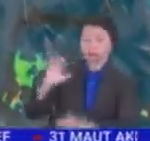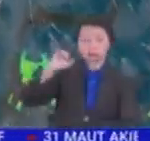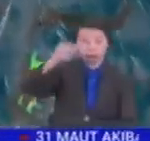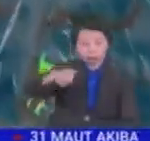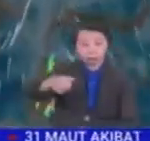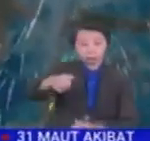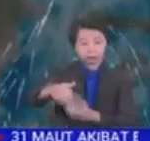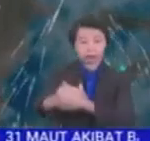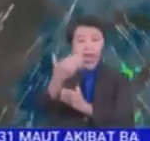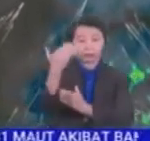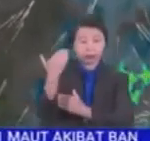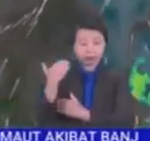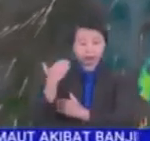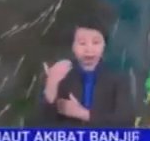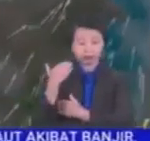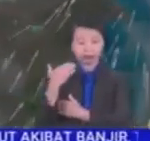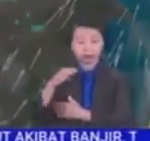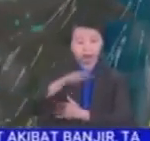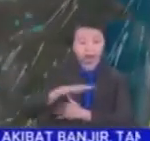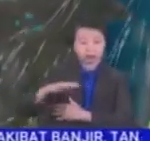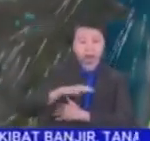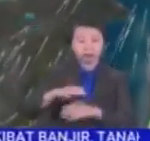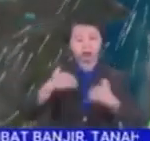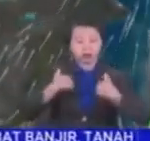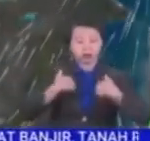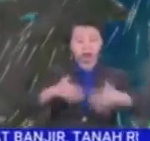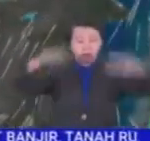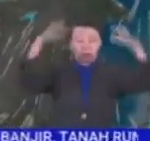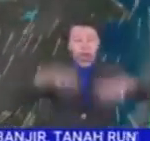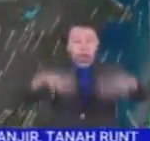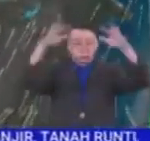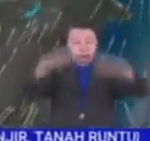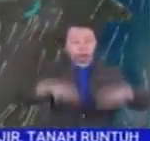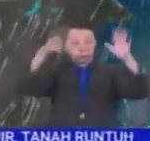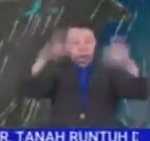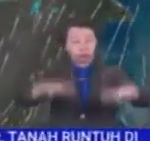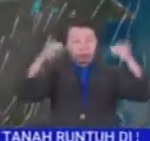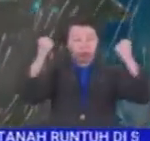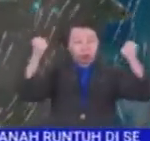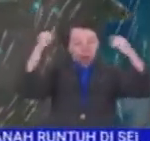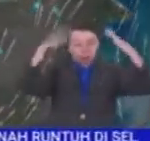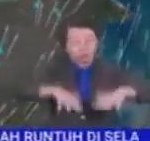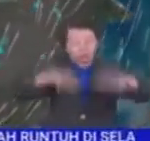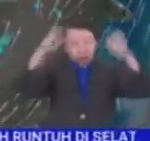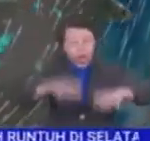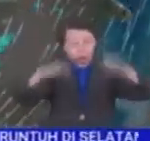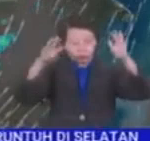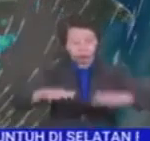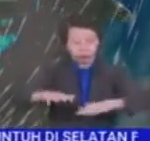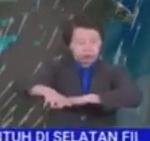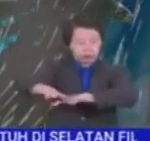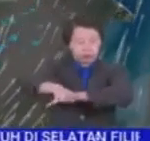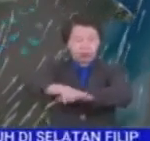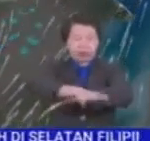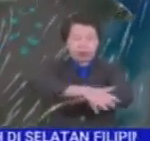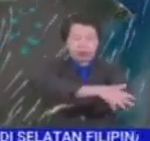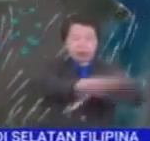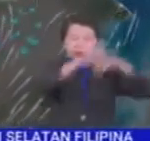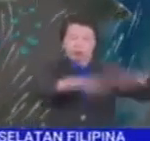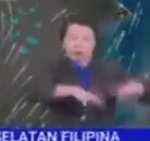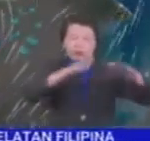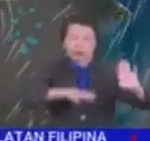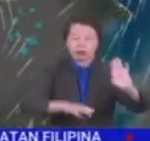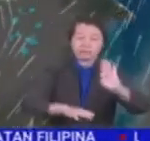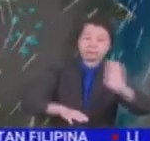pula, dijangkakan hujan lebat akan mula memasuki daerah-daerah di sepanjang pesisir pantai